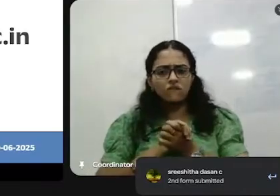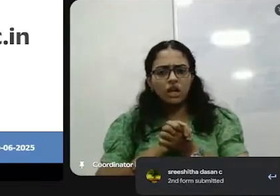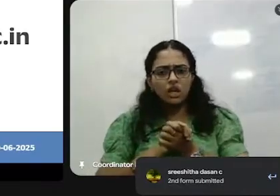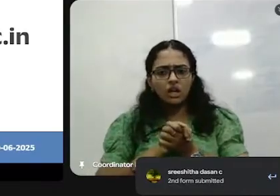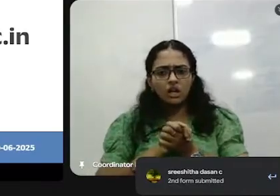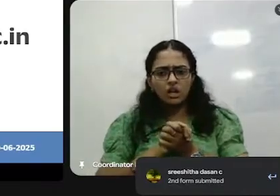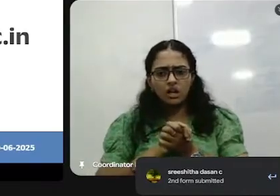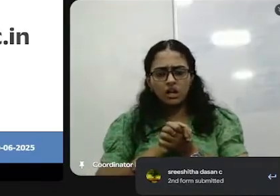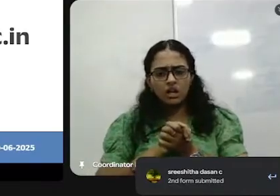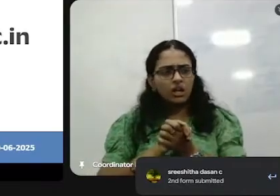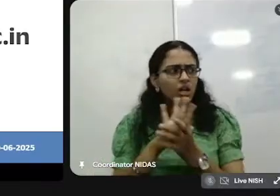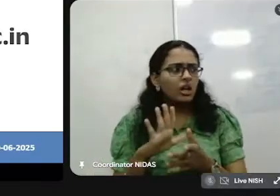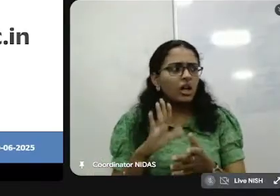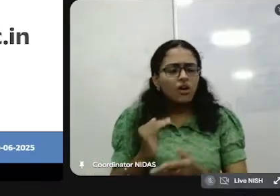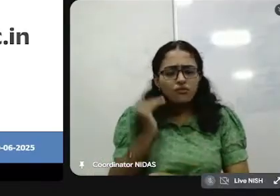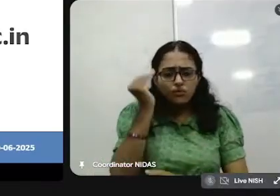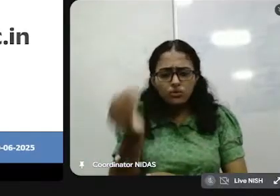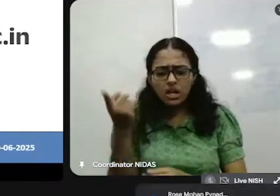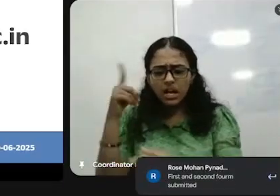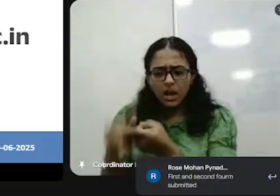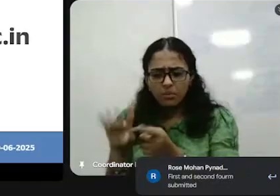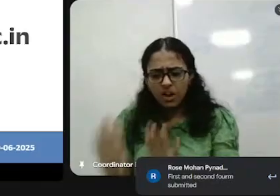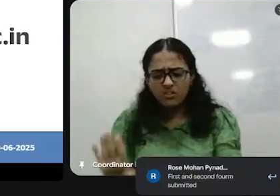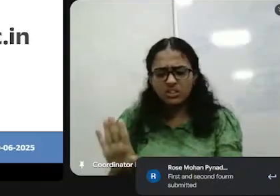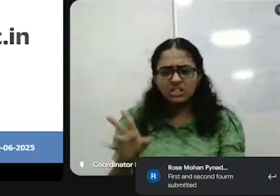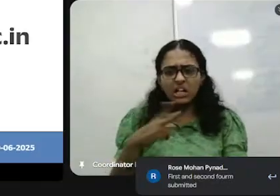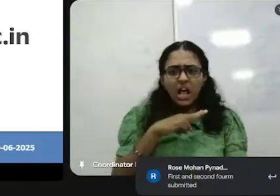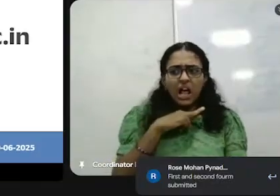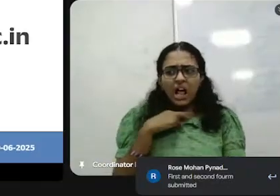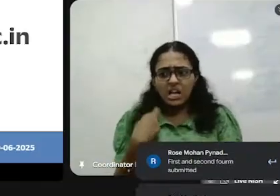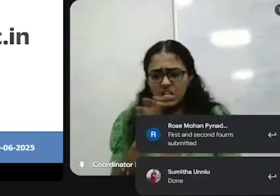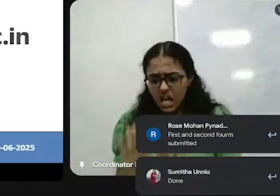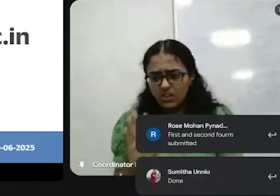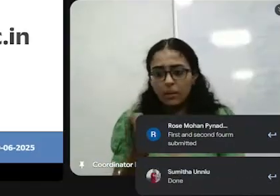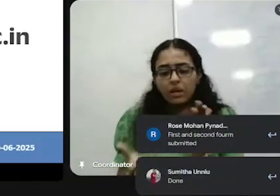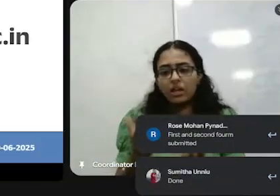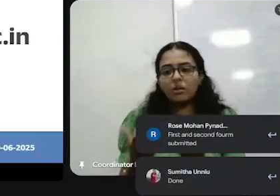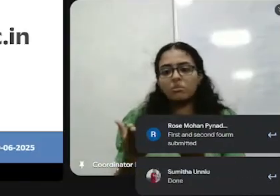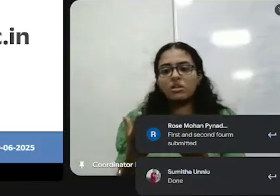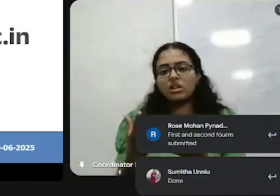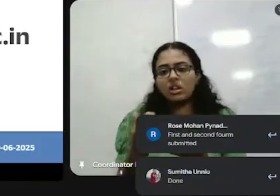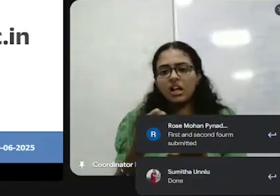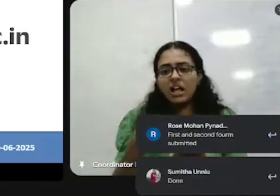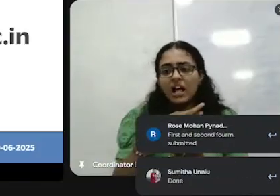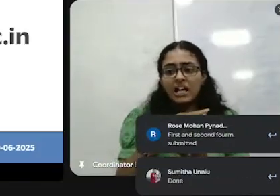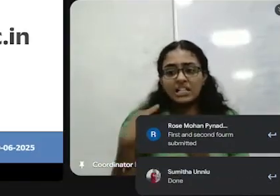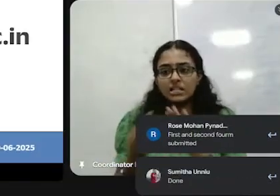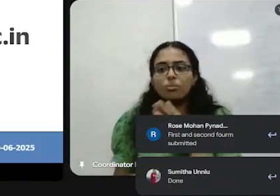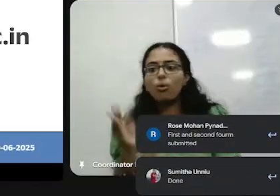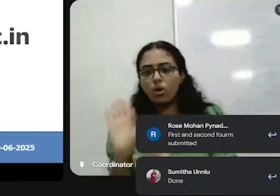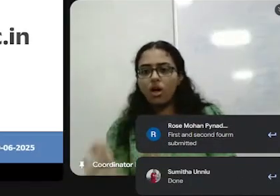ഭാവിയിൽ ഉണ്ടാകാം എന്നുള്ള കണ്ടീഷൻസ് നമുക്ക് റിസ്ക് ഒരു പ്രാവശ്യം വന്നിട്ടുള്ളവർക്ക് നമുക്ക് റിസ്ക് കുറച്ച്